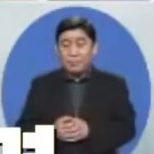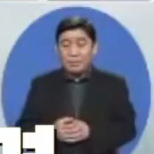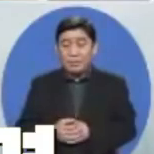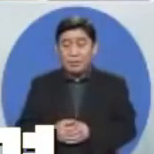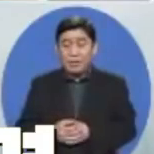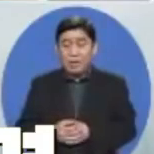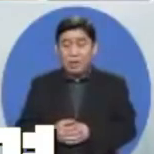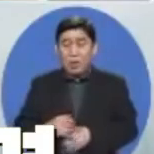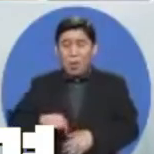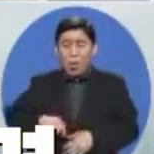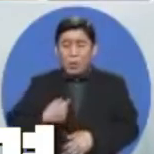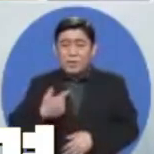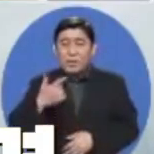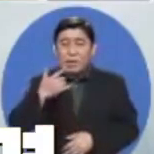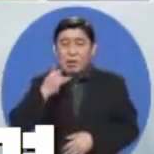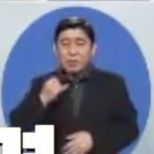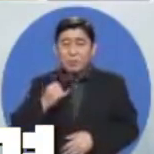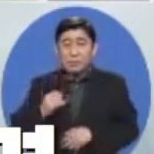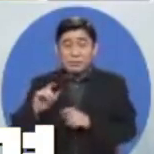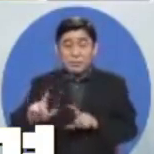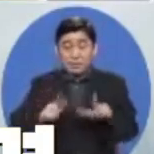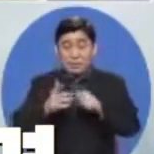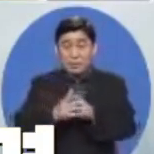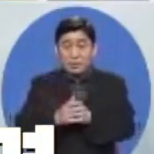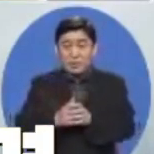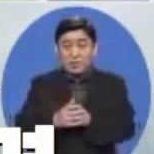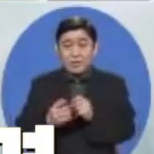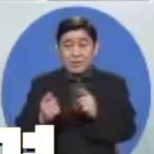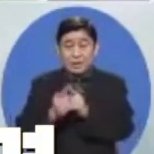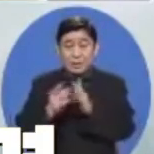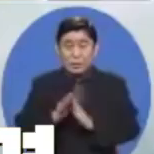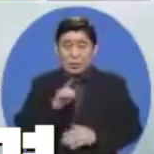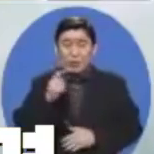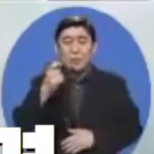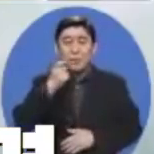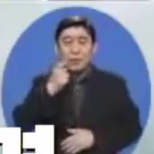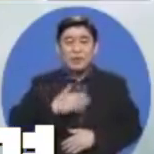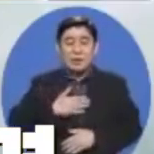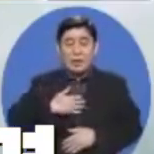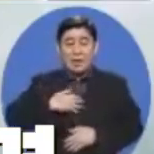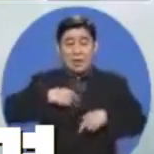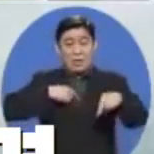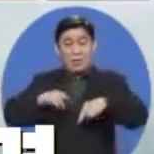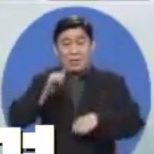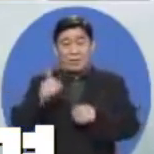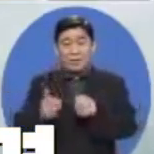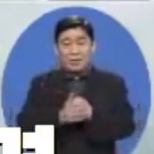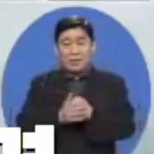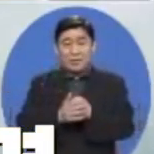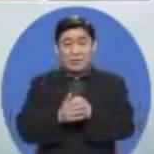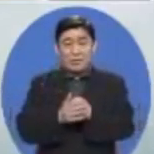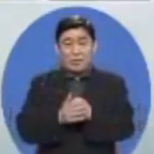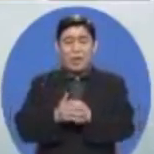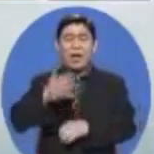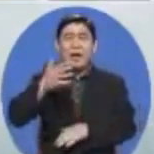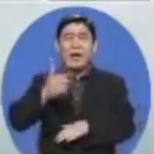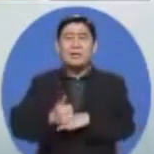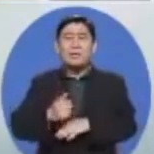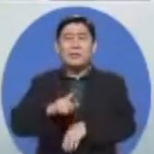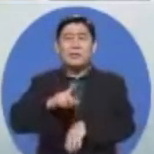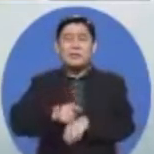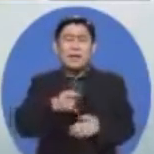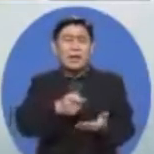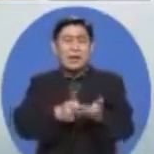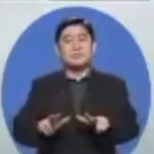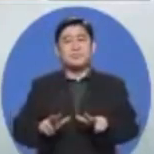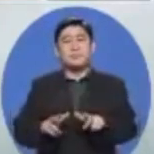진단을 의뢰했던 겁니다. 근데 저는 그걸 직접 요청할 수도 없는 입장이고 제 관할하에 있기 때문에 제가 최종적으로 못하겠습니다. 시간을